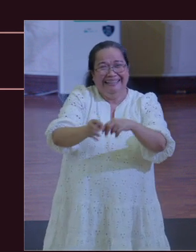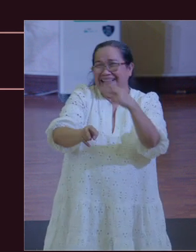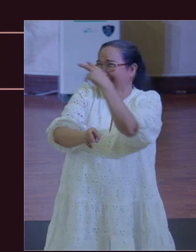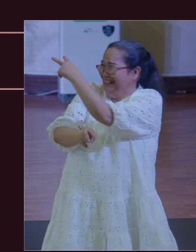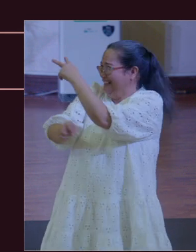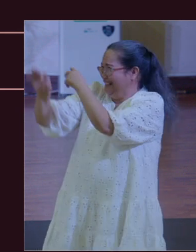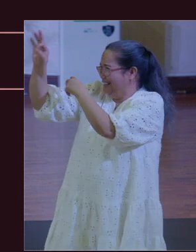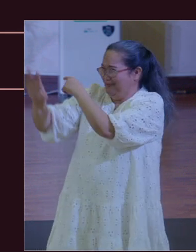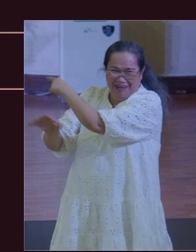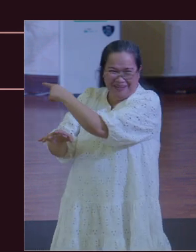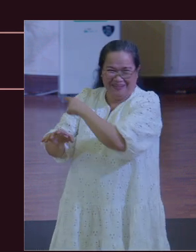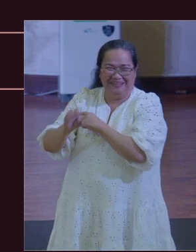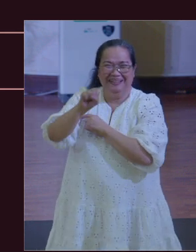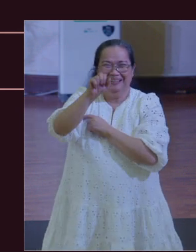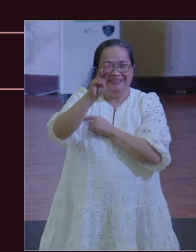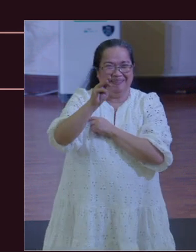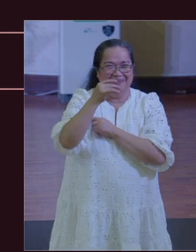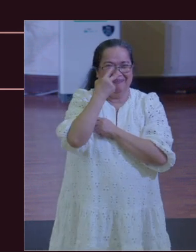Si Pastor Sampalin.